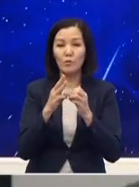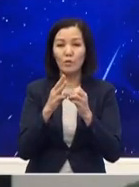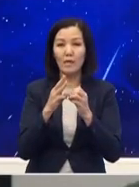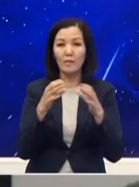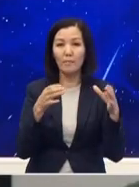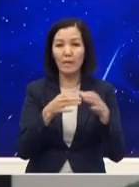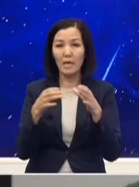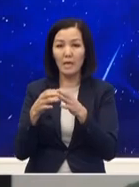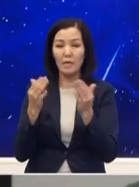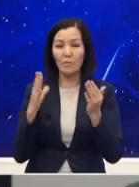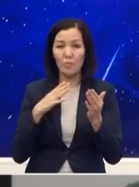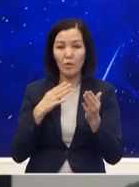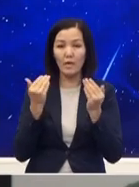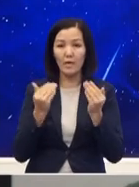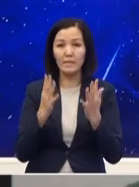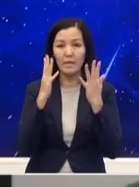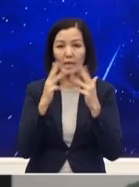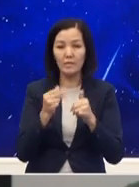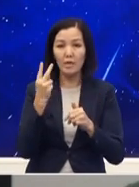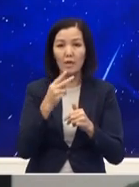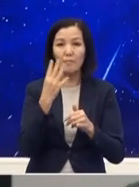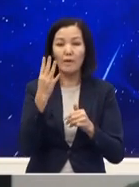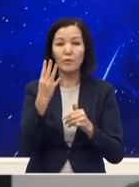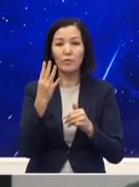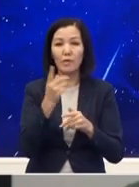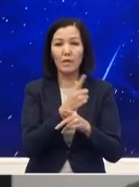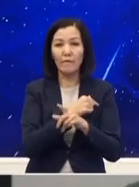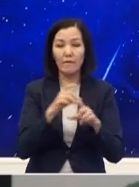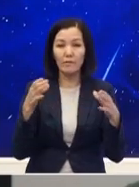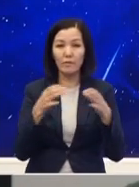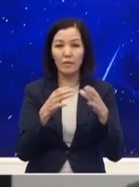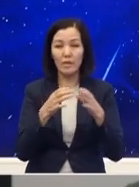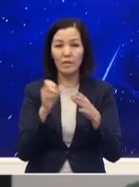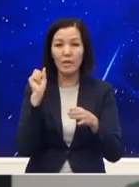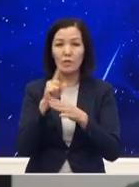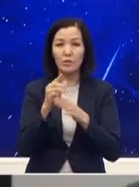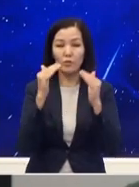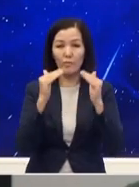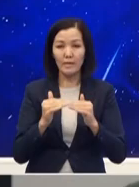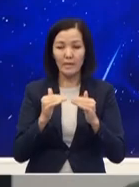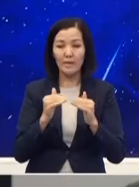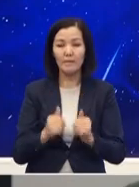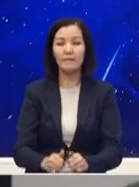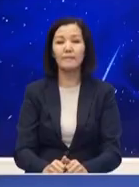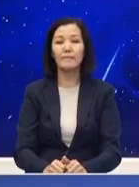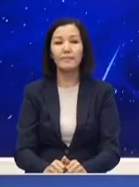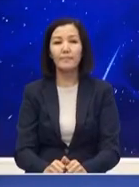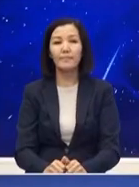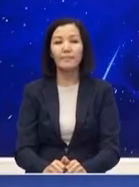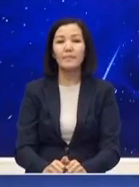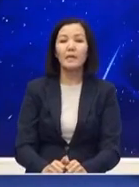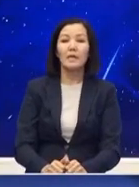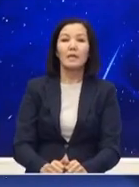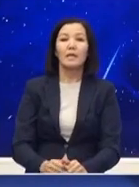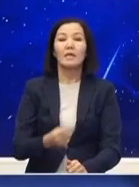бригадасы болған. Қазір олардың саны 24. Яғни бұл фельдшерлік бригада жұмысы жүктемесінің азайғанын білдіреді.